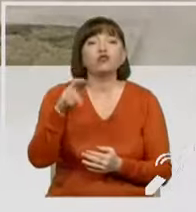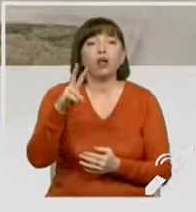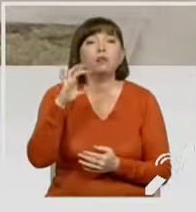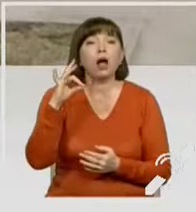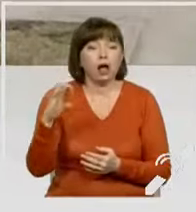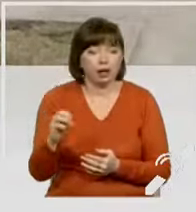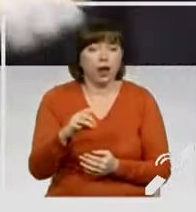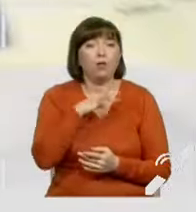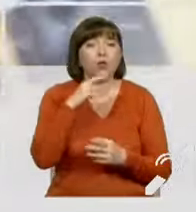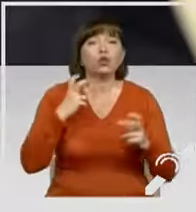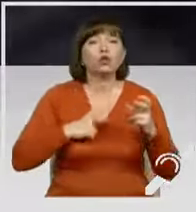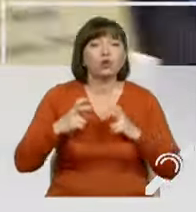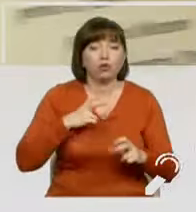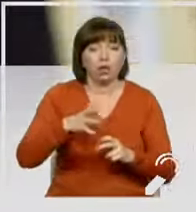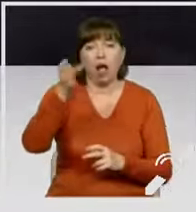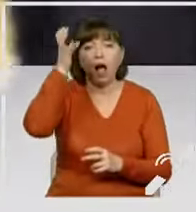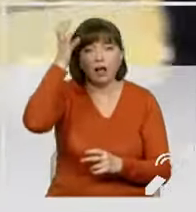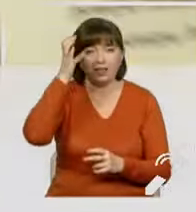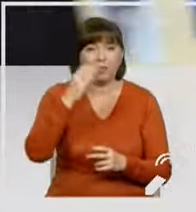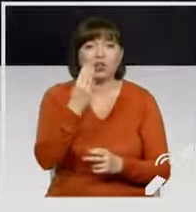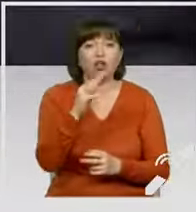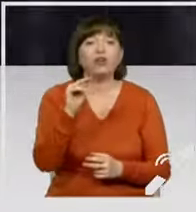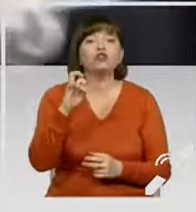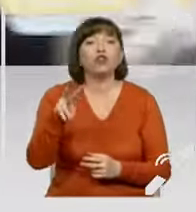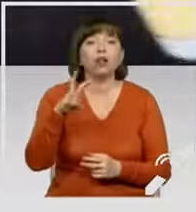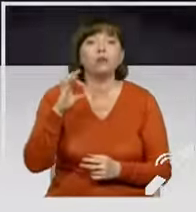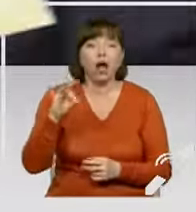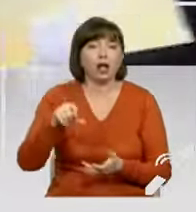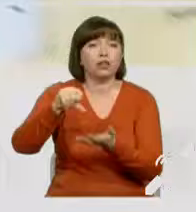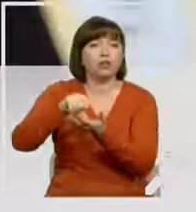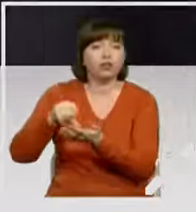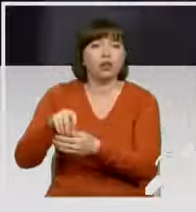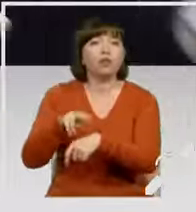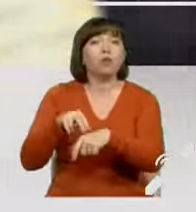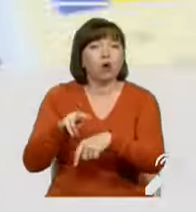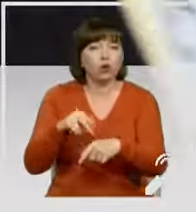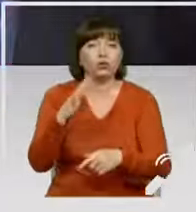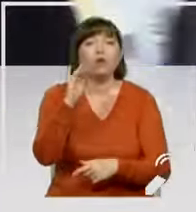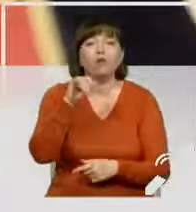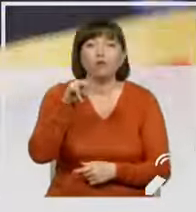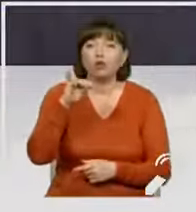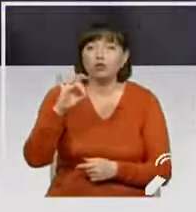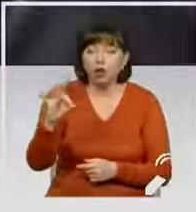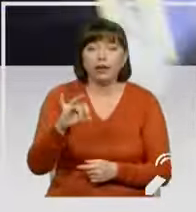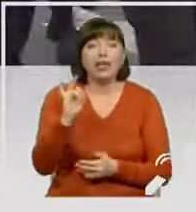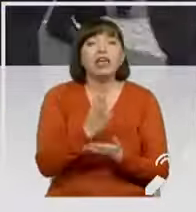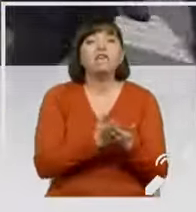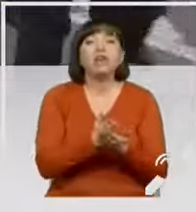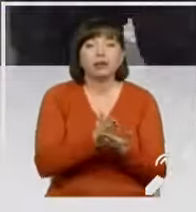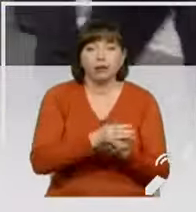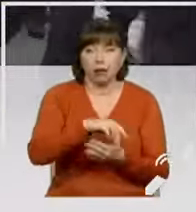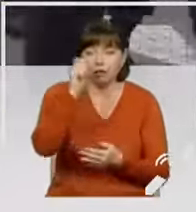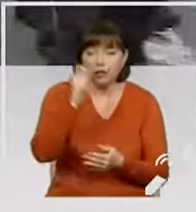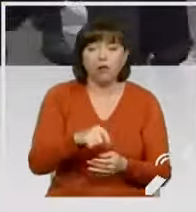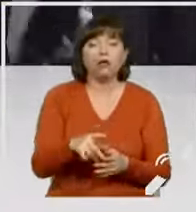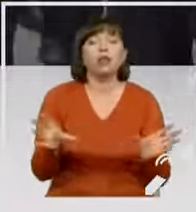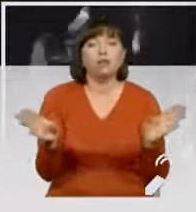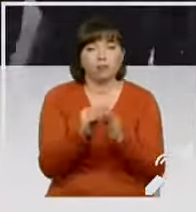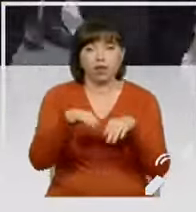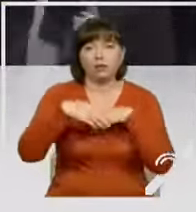mai mulți studenți ai Academiei Ștefan cel Mare, membri ai Brigăzii de Poliție cu destinație specială Fulger și veterani s-au unit în